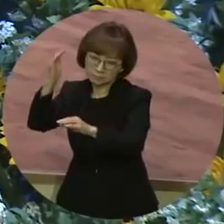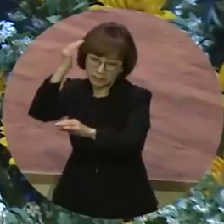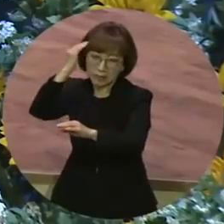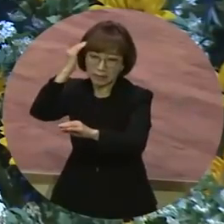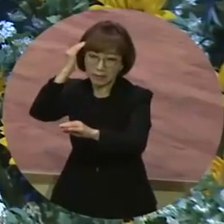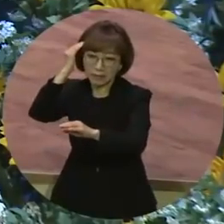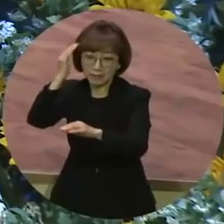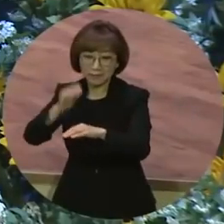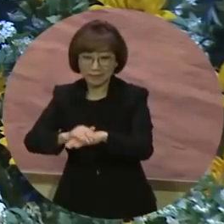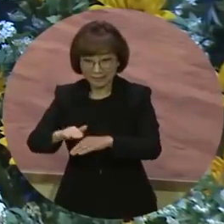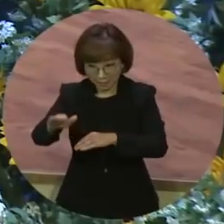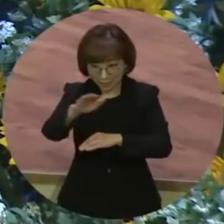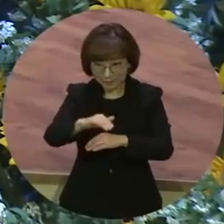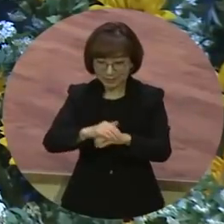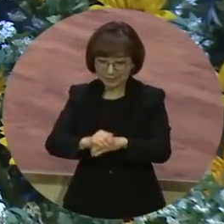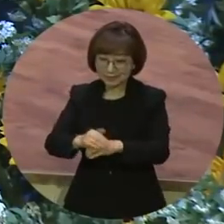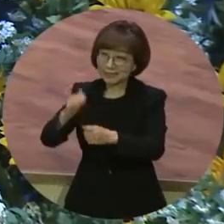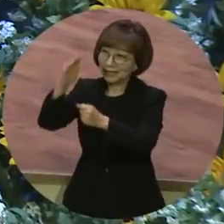앞에 작정한 헌금